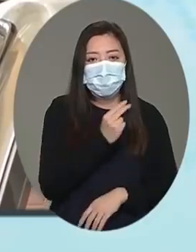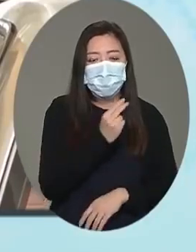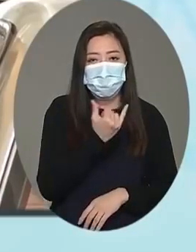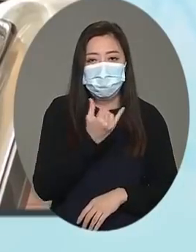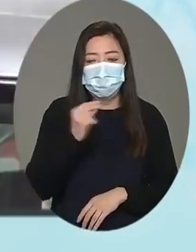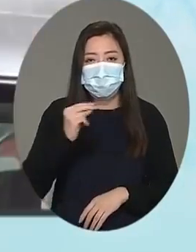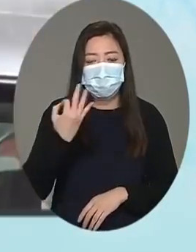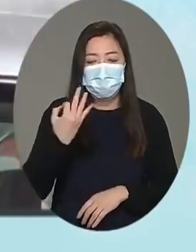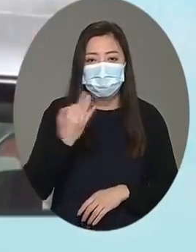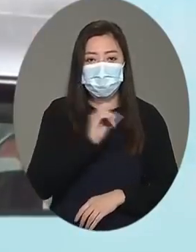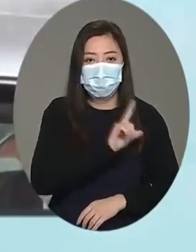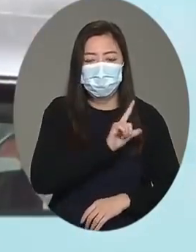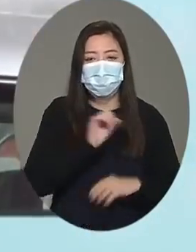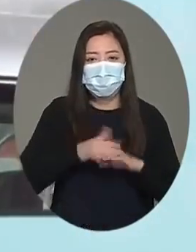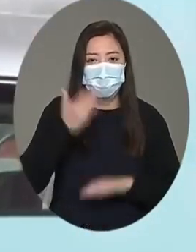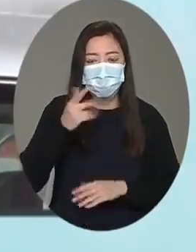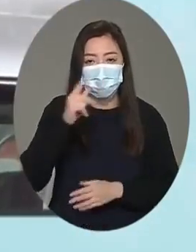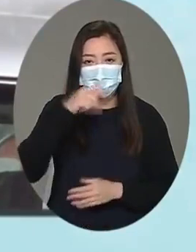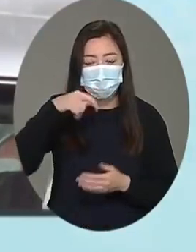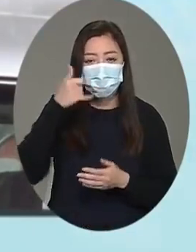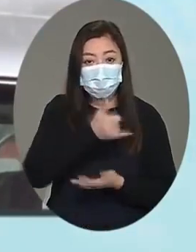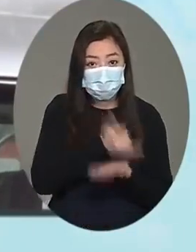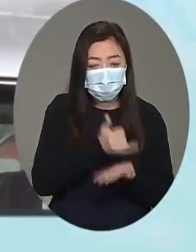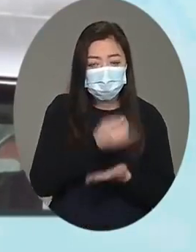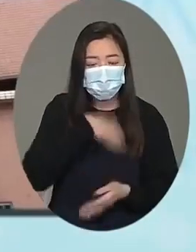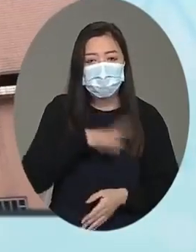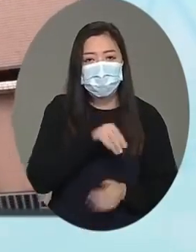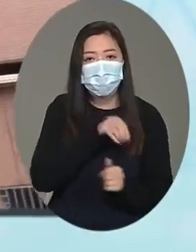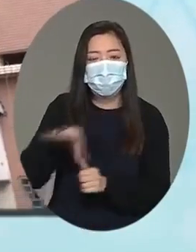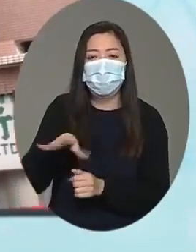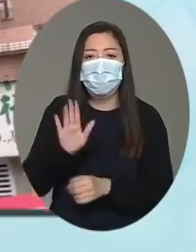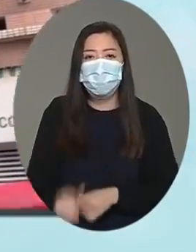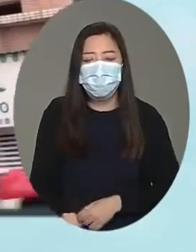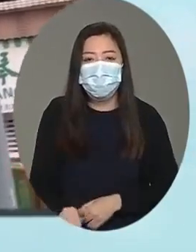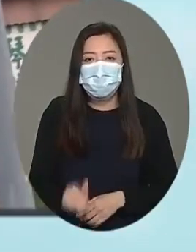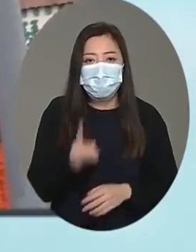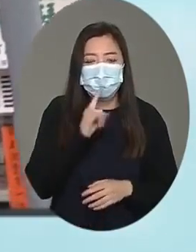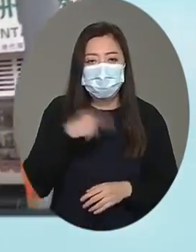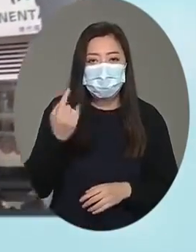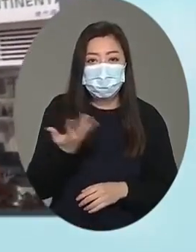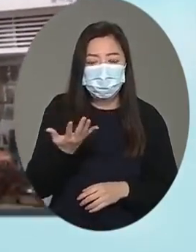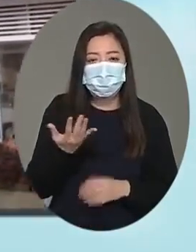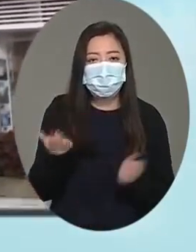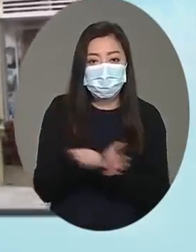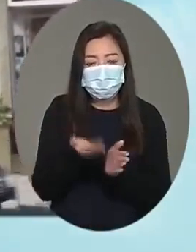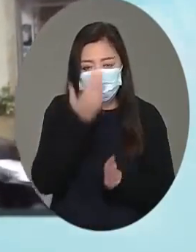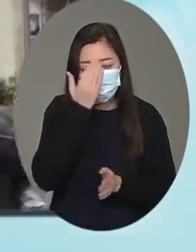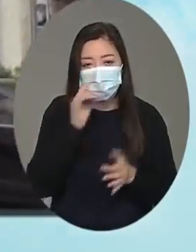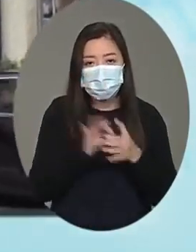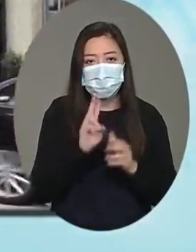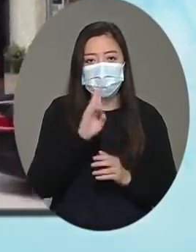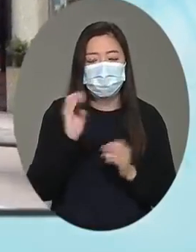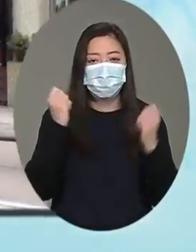至17号坐过他的士的安心出行用户会收到通知。其余五宗确诊就全部与 Ursus Venus 有